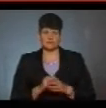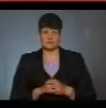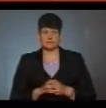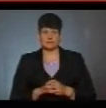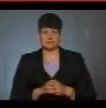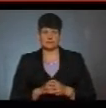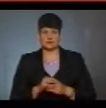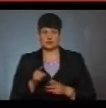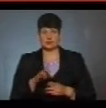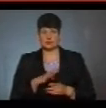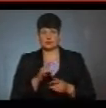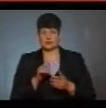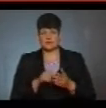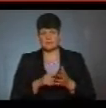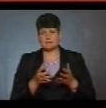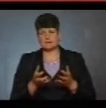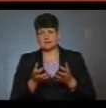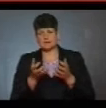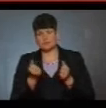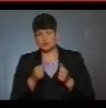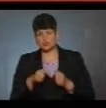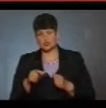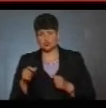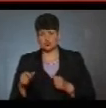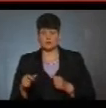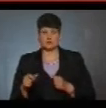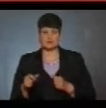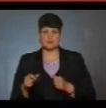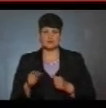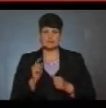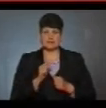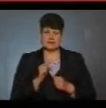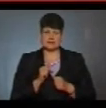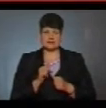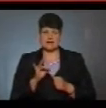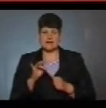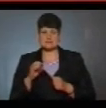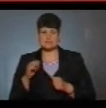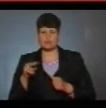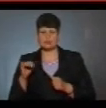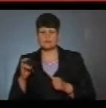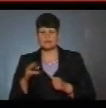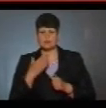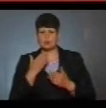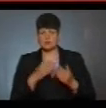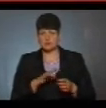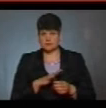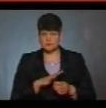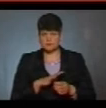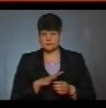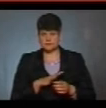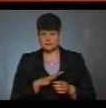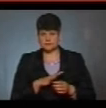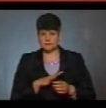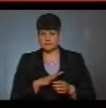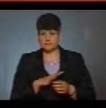ну тут було питання більше, чи підтримують, скажімо так, люди, мається на увазі ті респонденти, яких відповідно опитували в